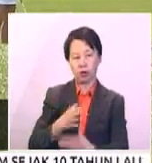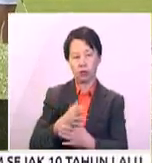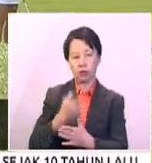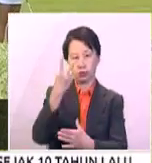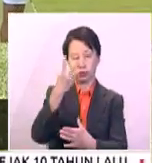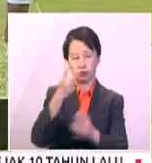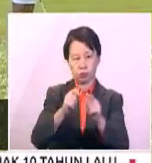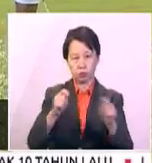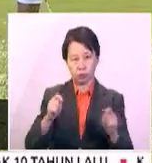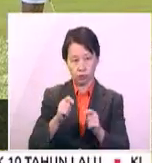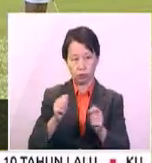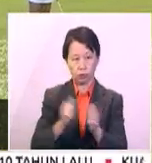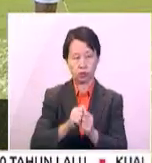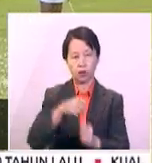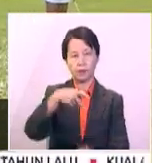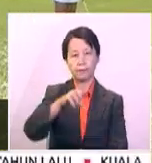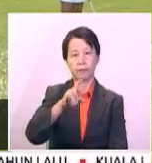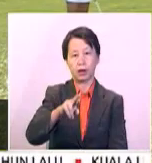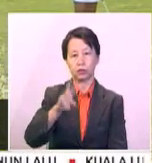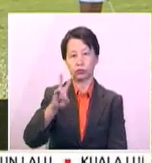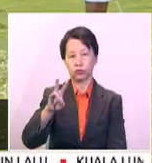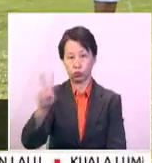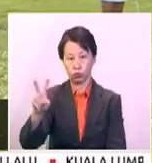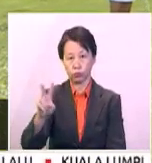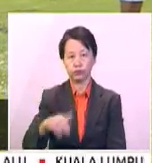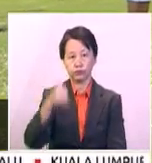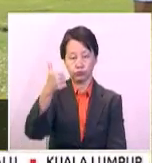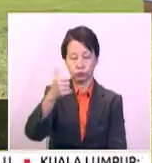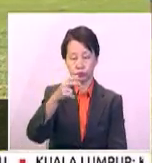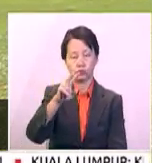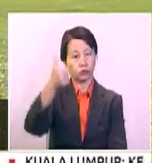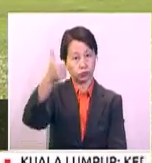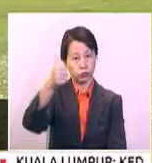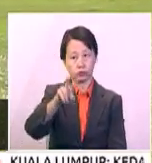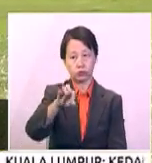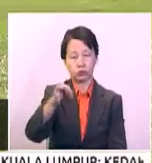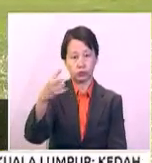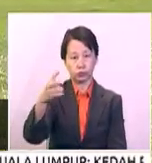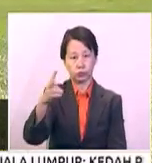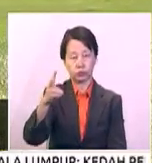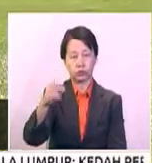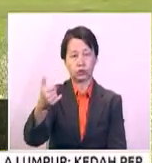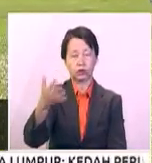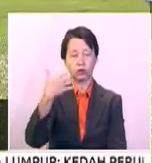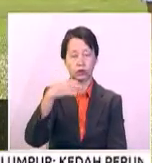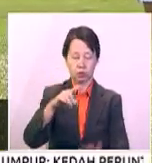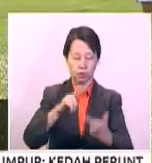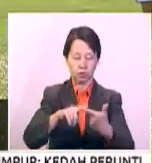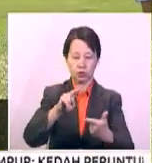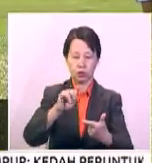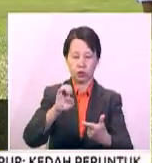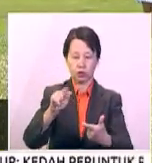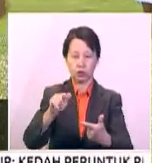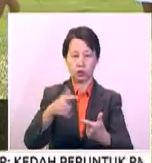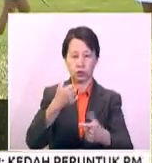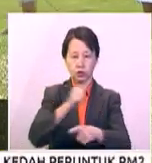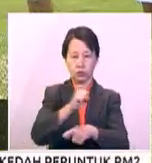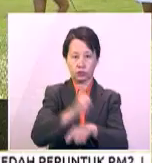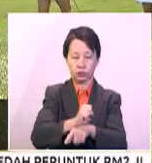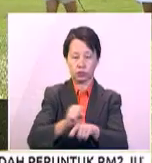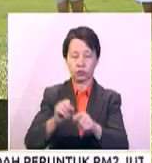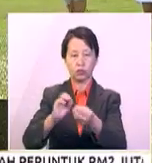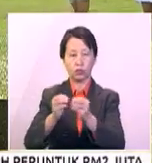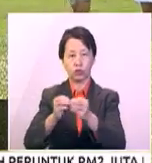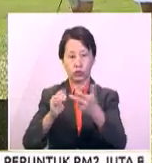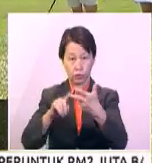kedua dengan par 72. Juara 2017 Galvin Kendall Green dan Nicholas Chiam dari Singapura di tempat